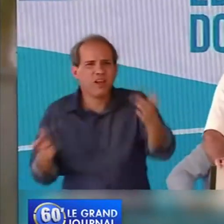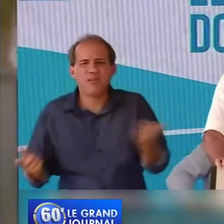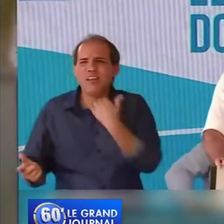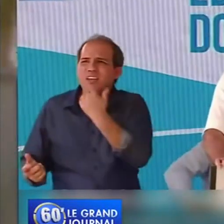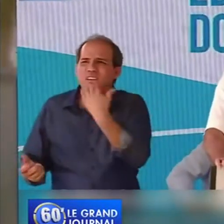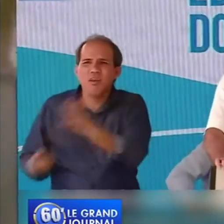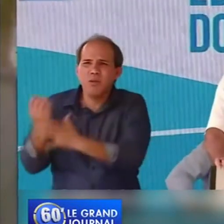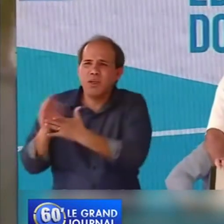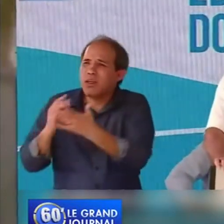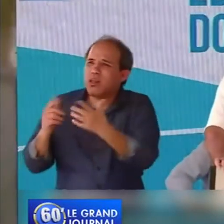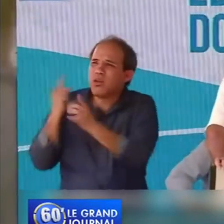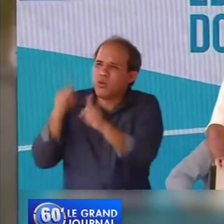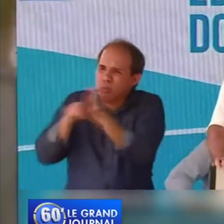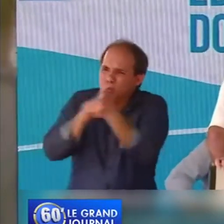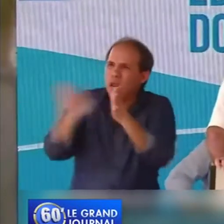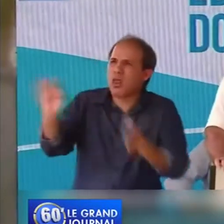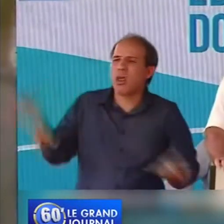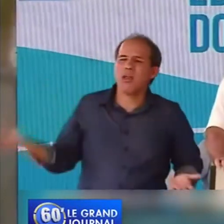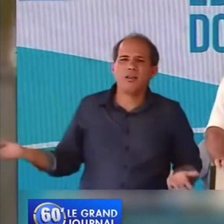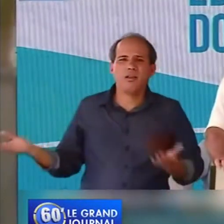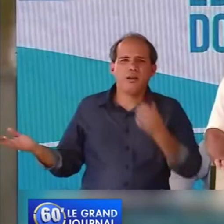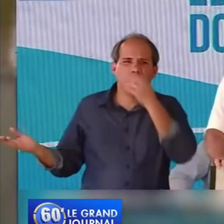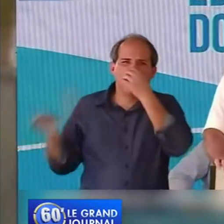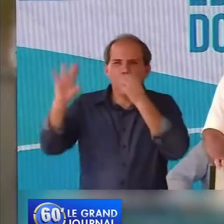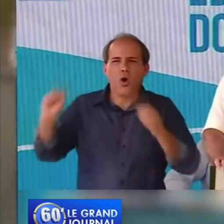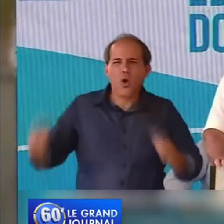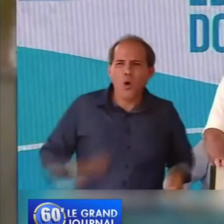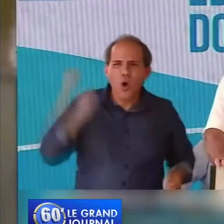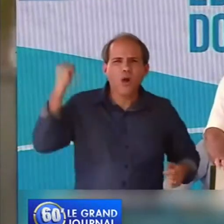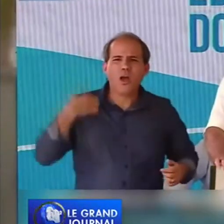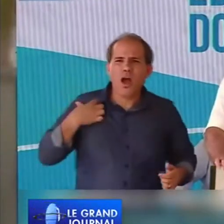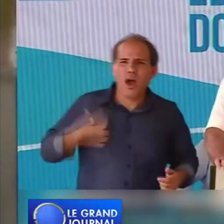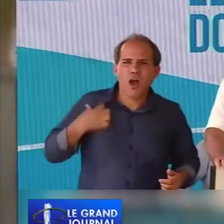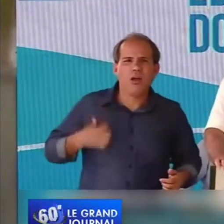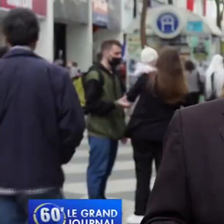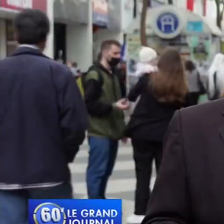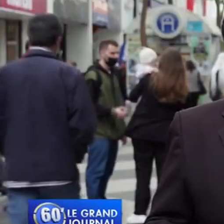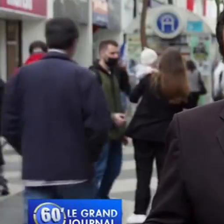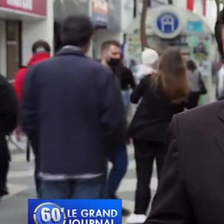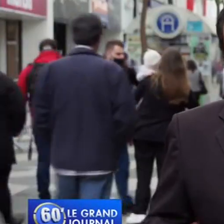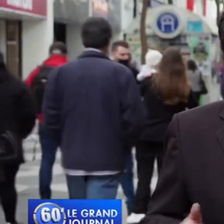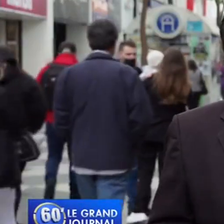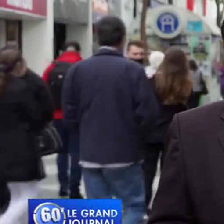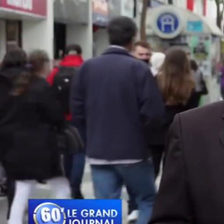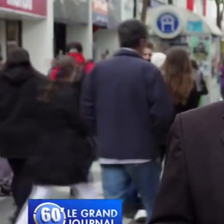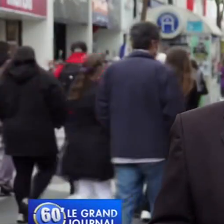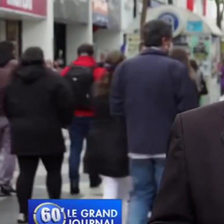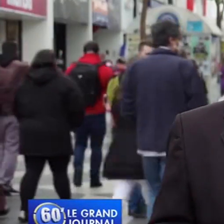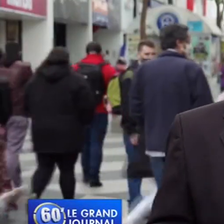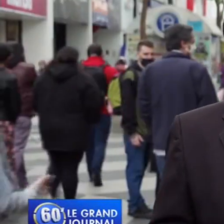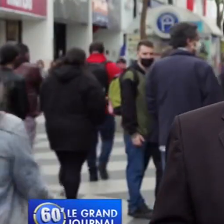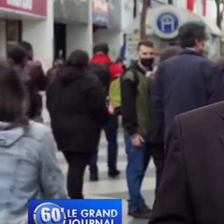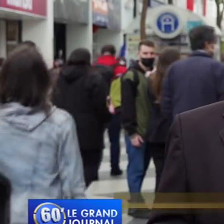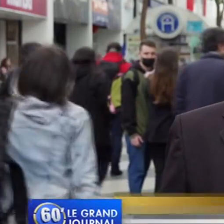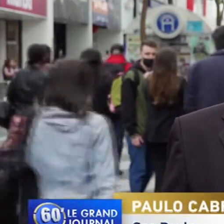de l'animosité entre nous mais nous savons que nous sommes coupables de rien du tout au souk le rapport accuse